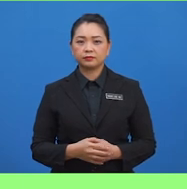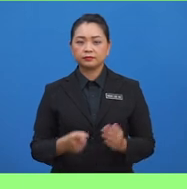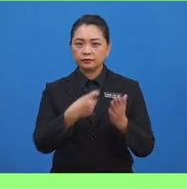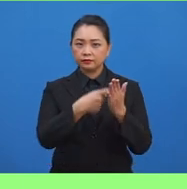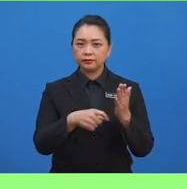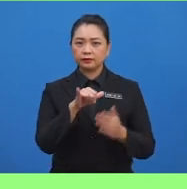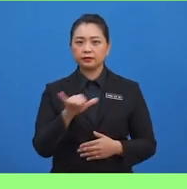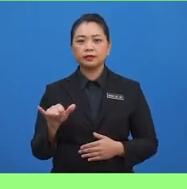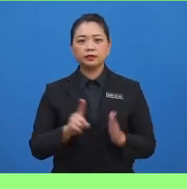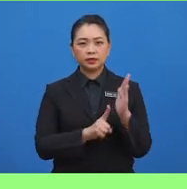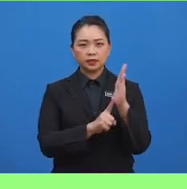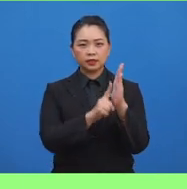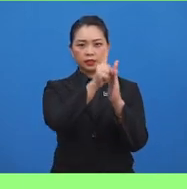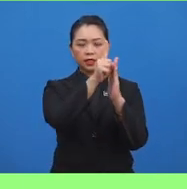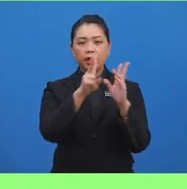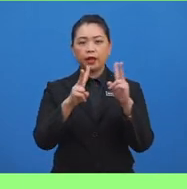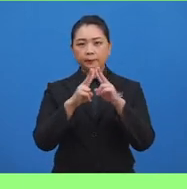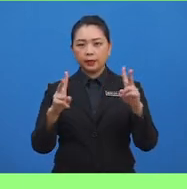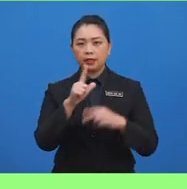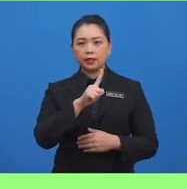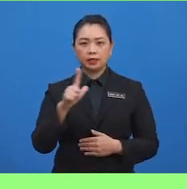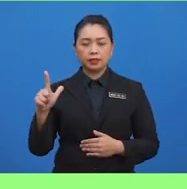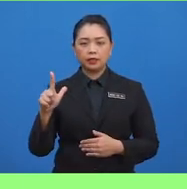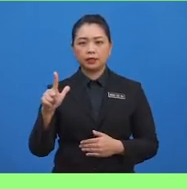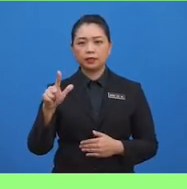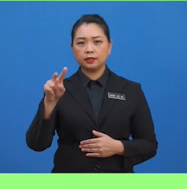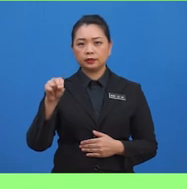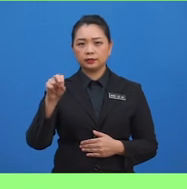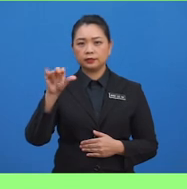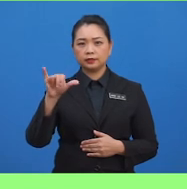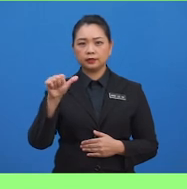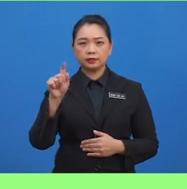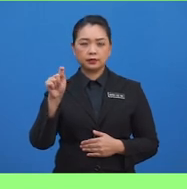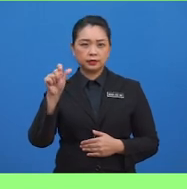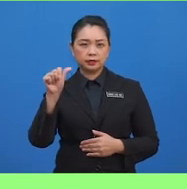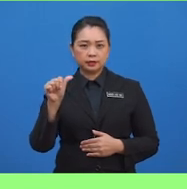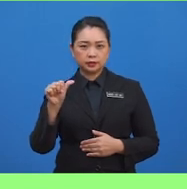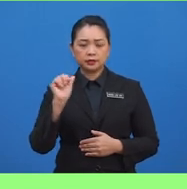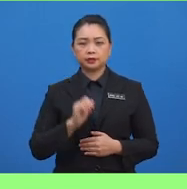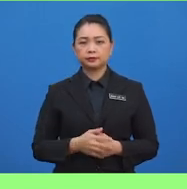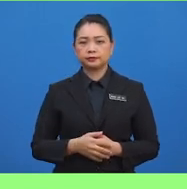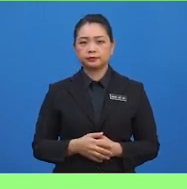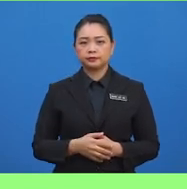Hai nilainya tinggi amatlah nyatet